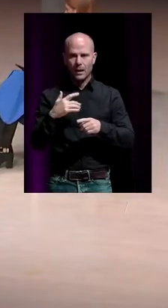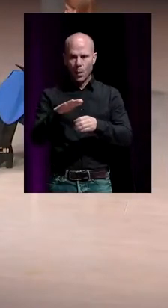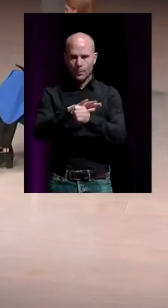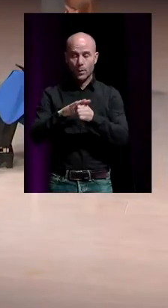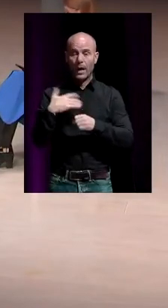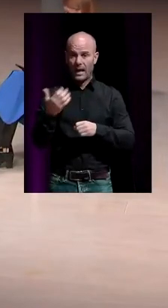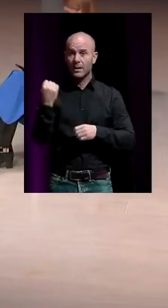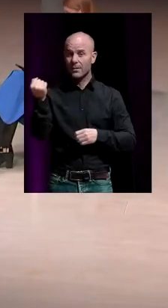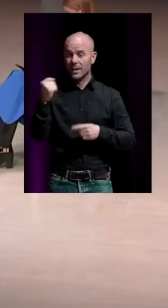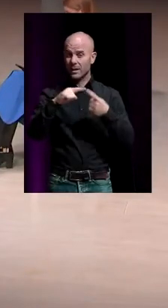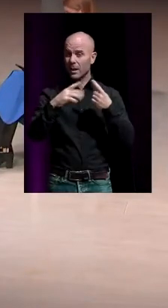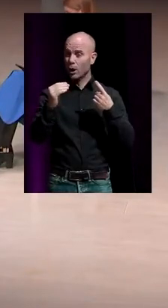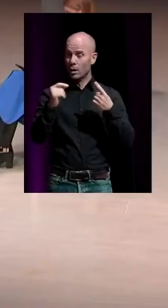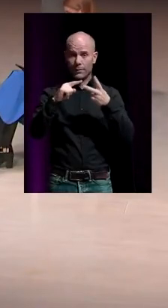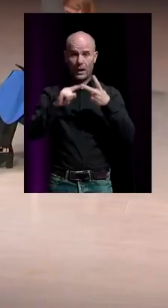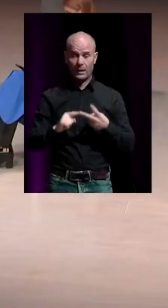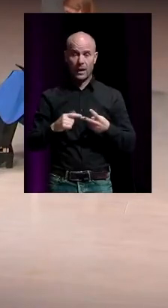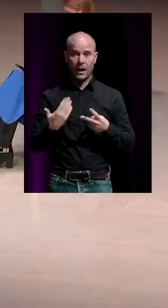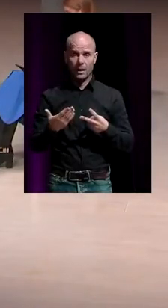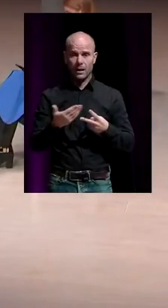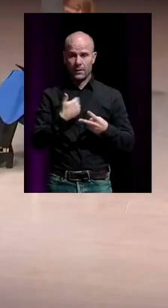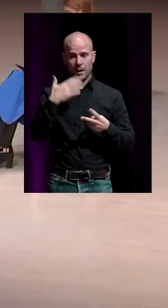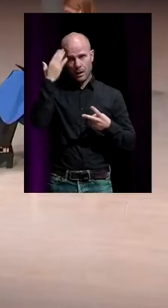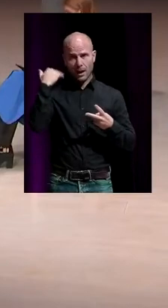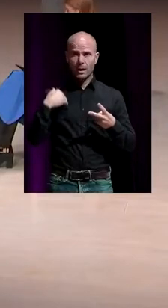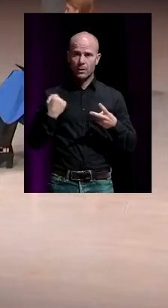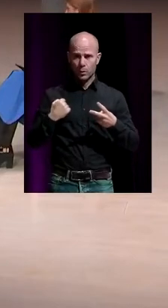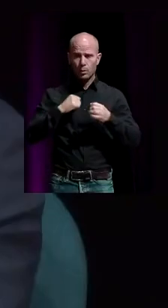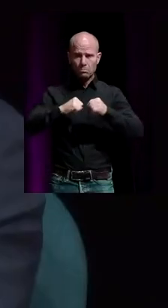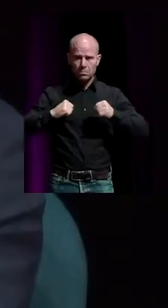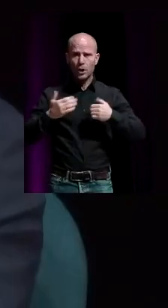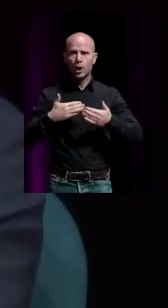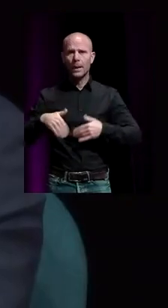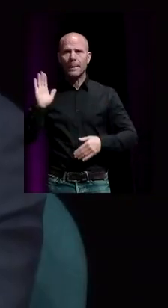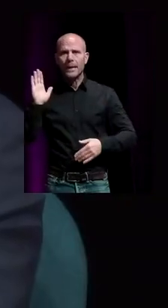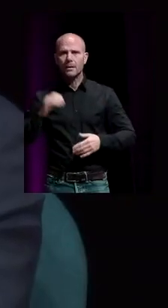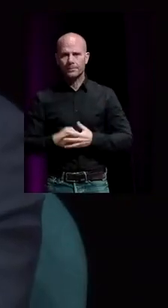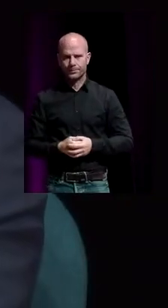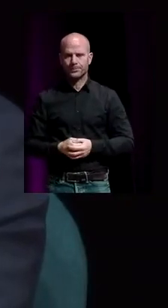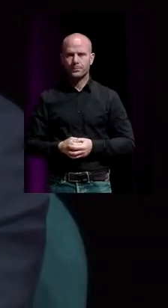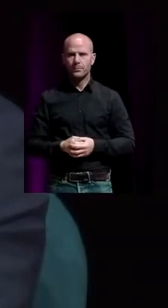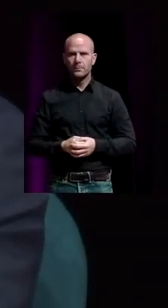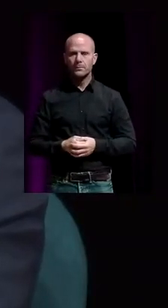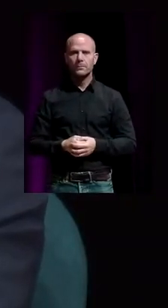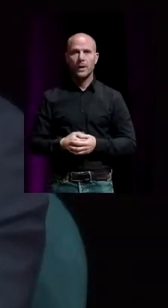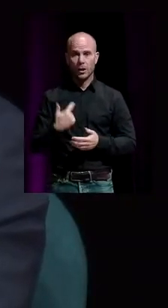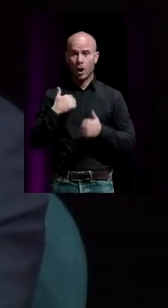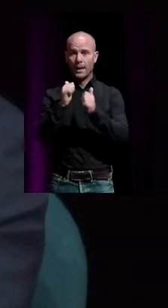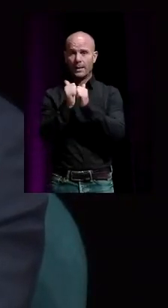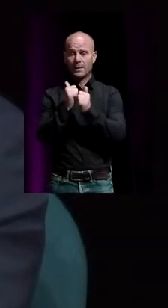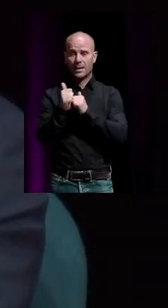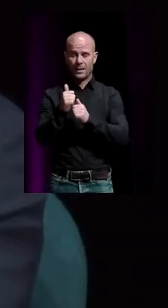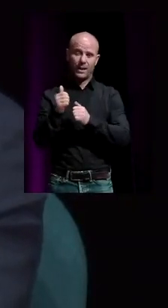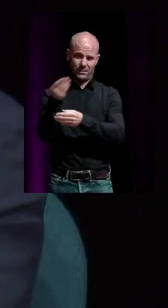viktigt och för det andra där vi kan flytta fram positionerna. Jag representerar ju näringslivet